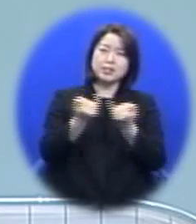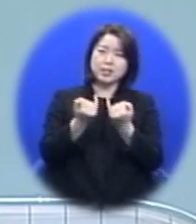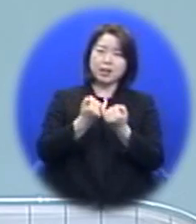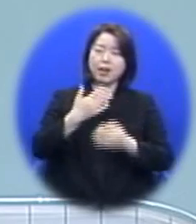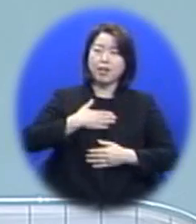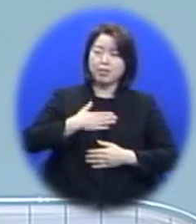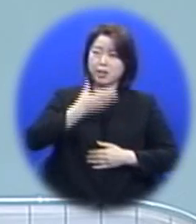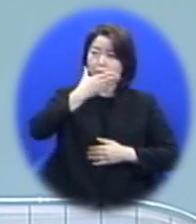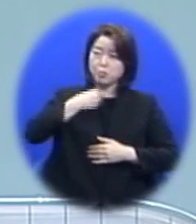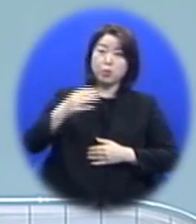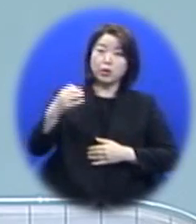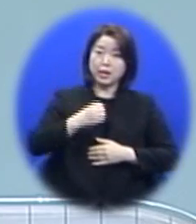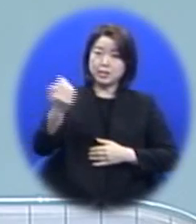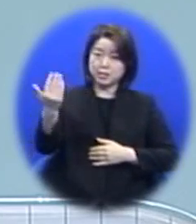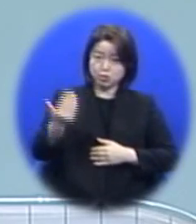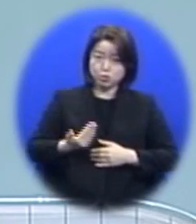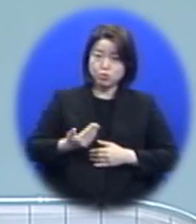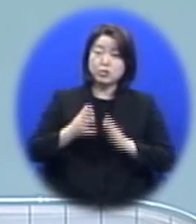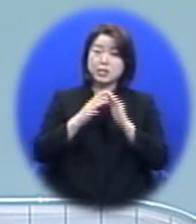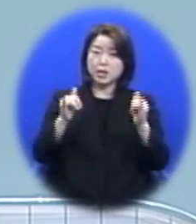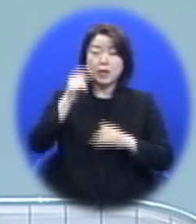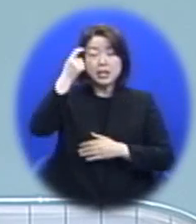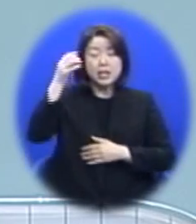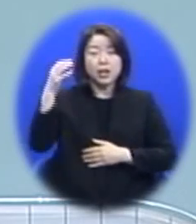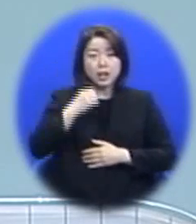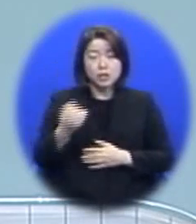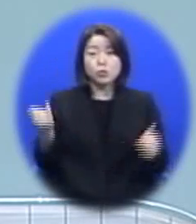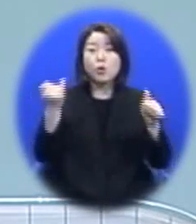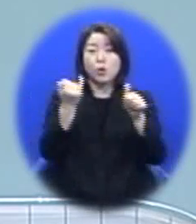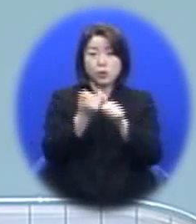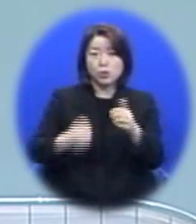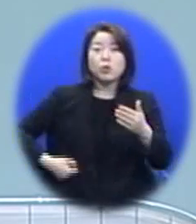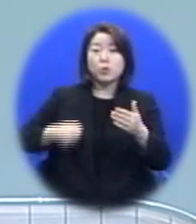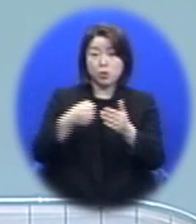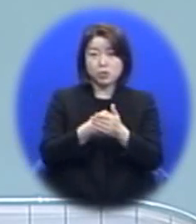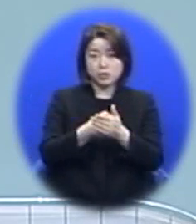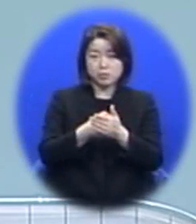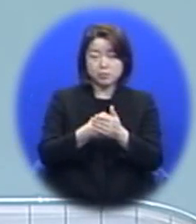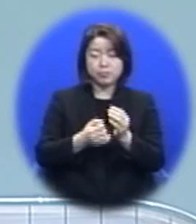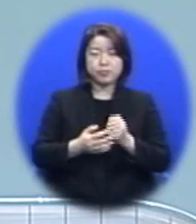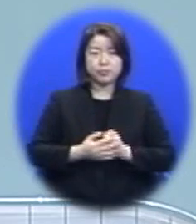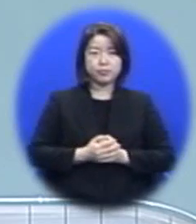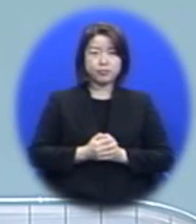복을 가져다 주는 사람이구나 이렇게 생각하고 결혼을 하게 됐다는